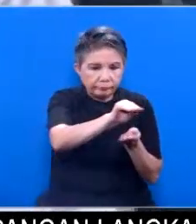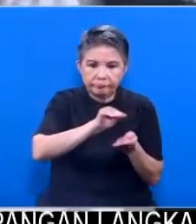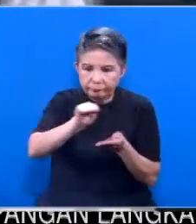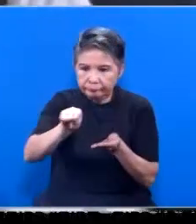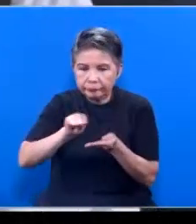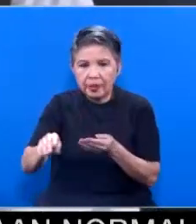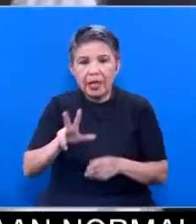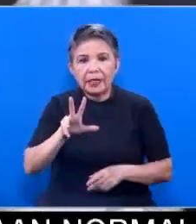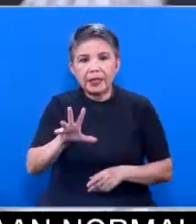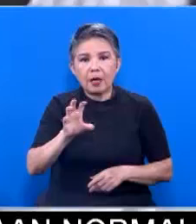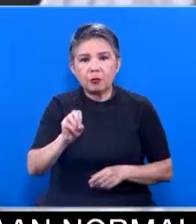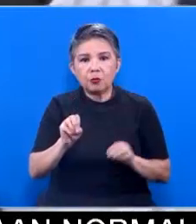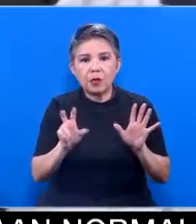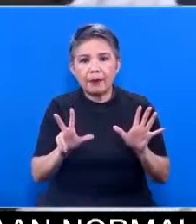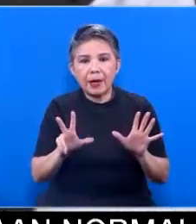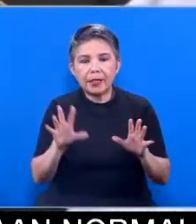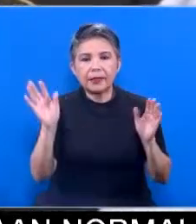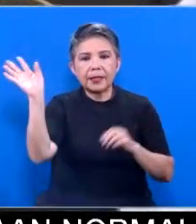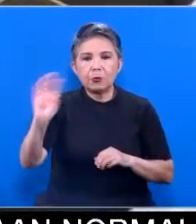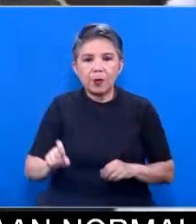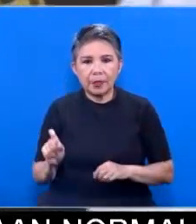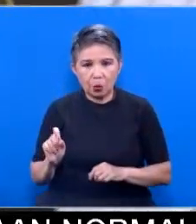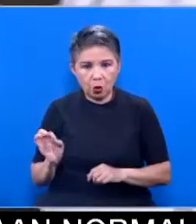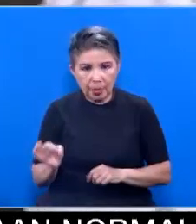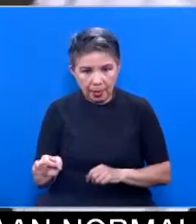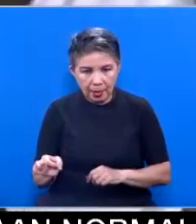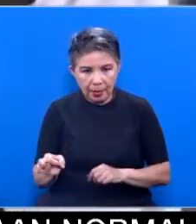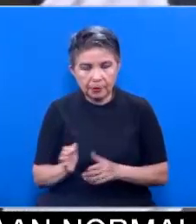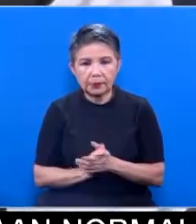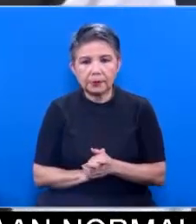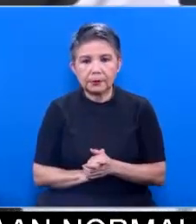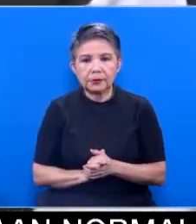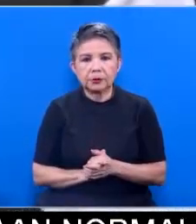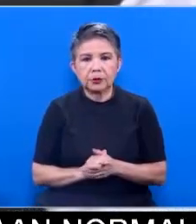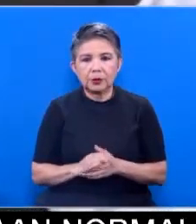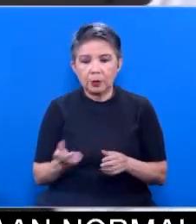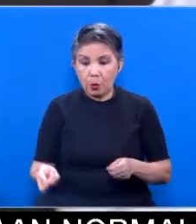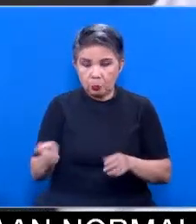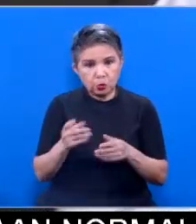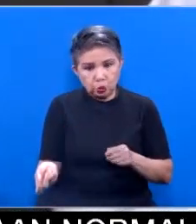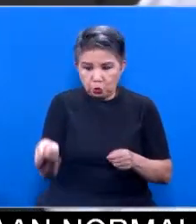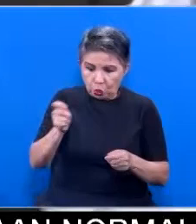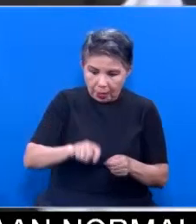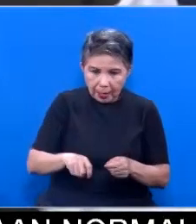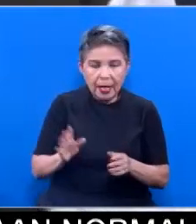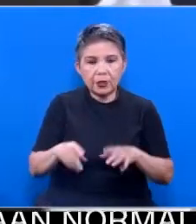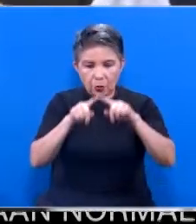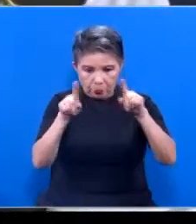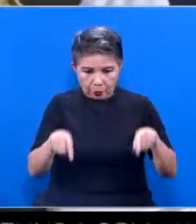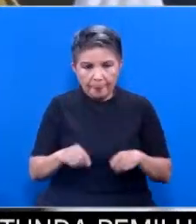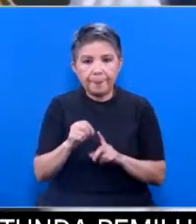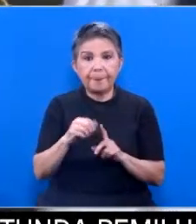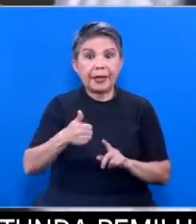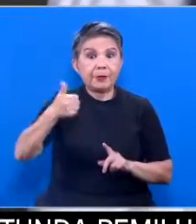didistribusikan di 38 kabupaten kota dalam keadaan curah maupun kemasan